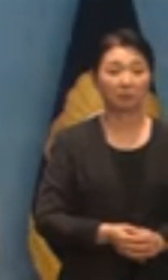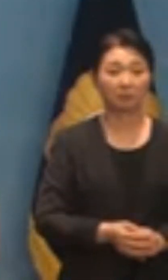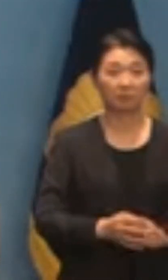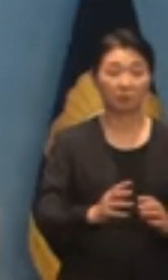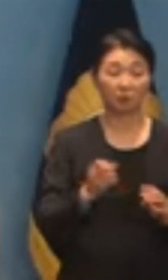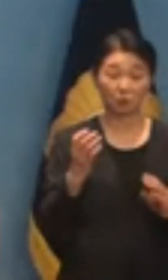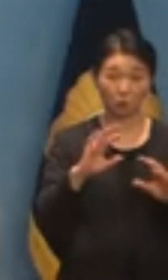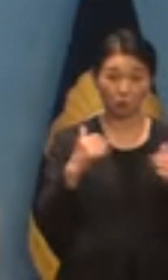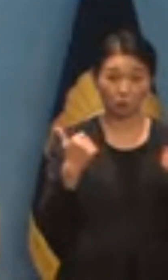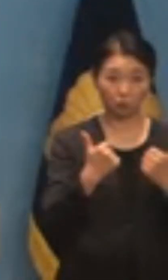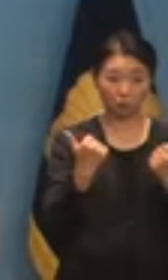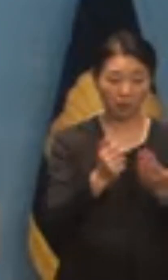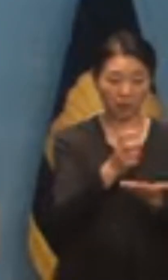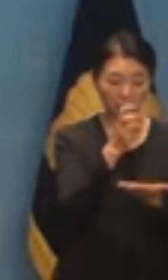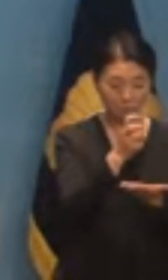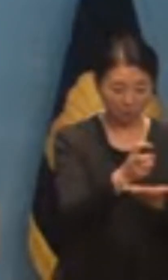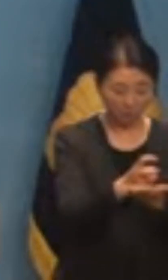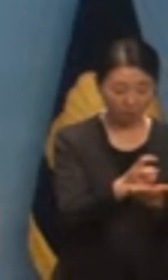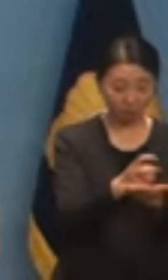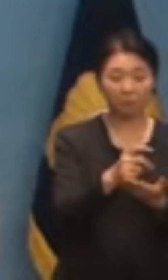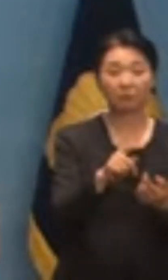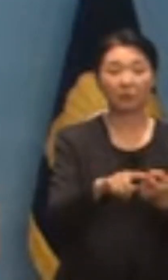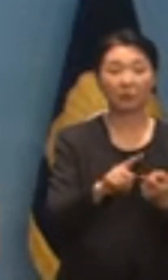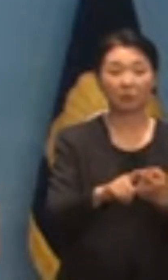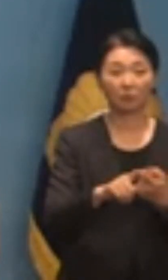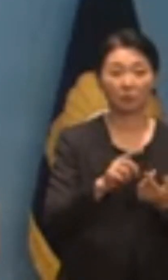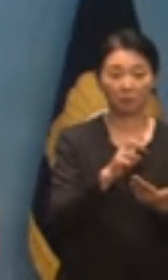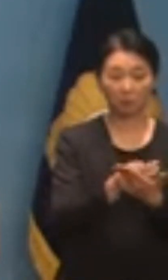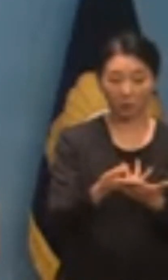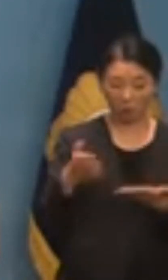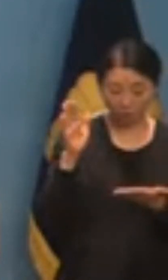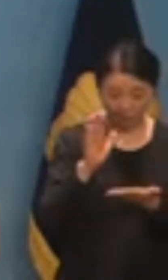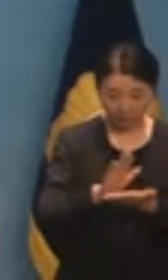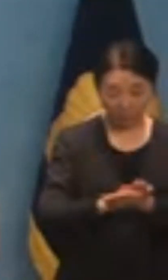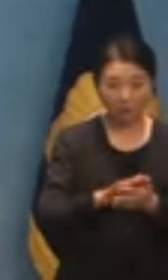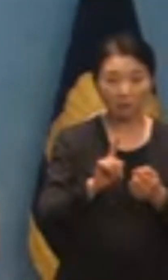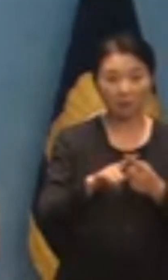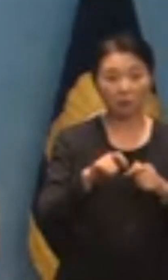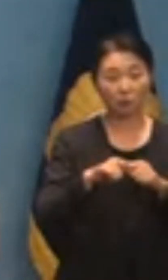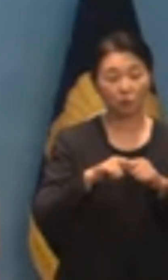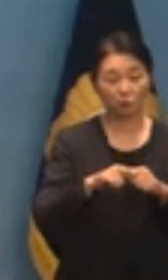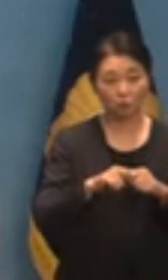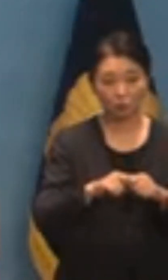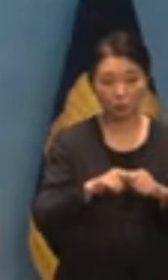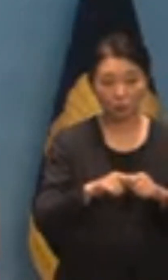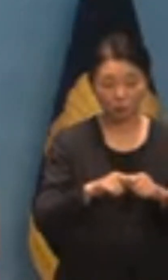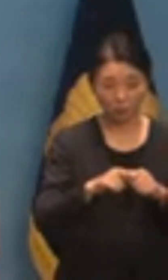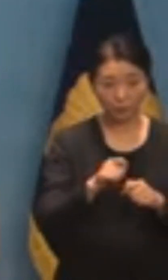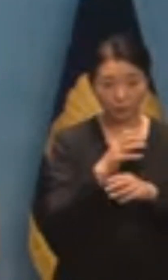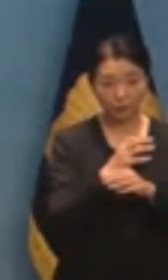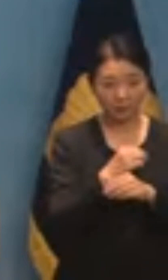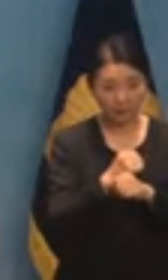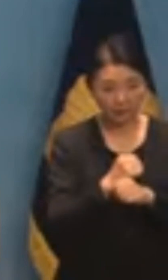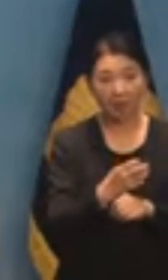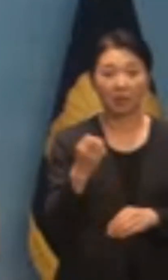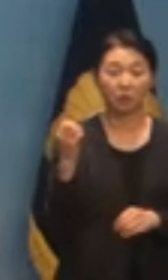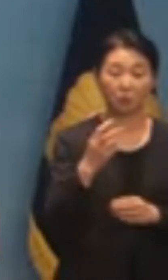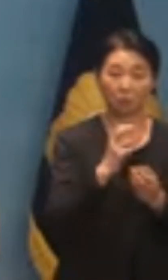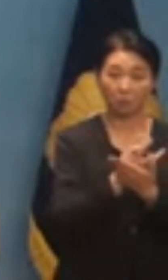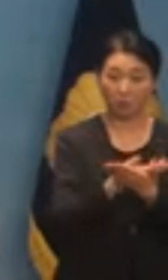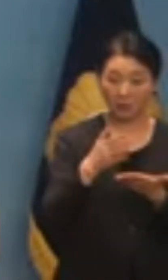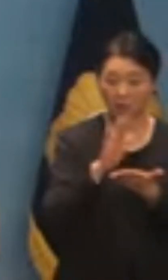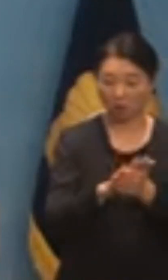국회가 법률로서 개헌의 구체적인 일정과